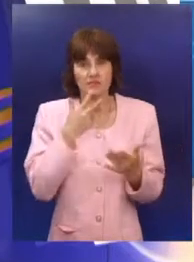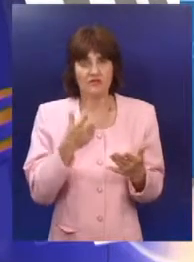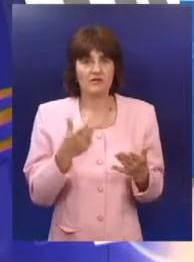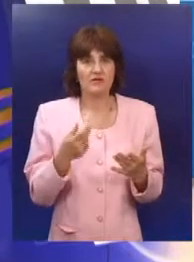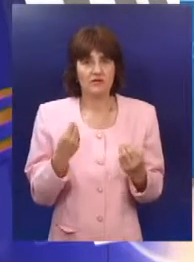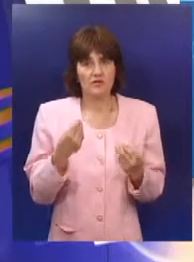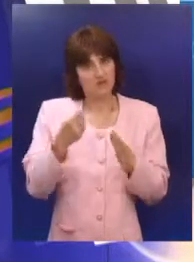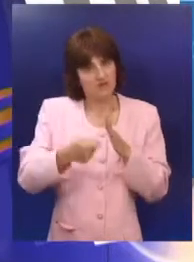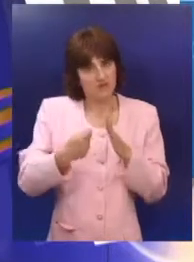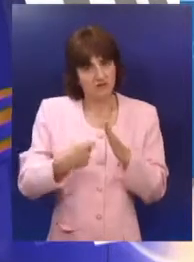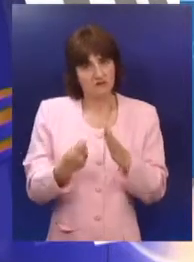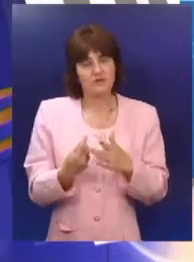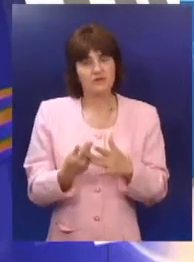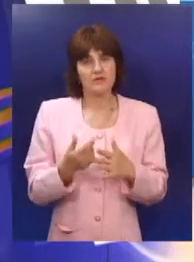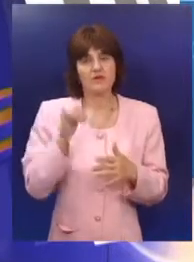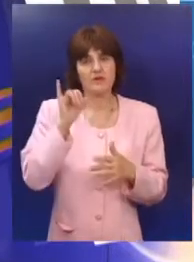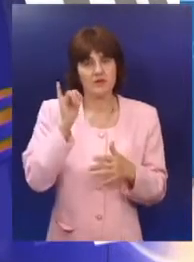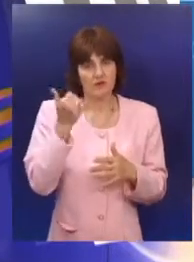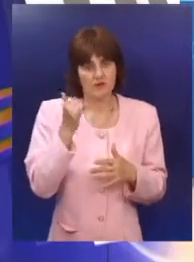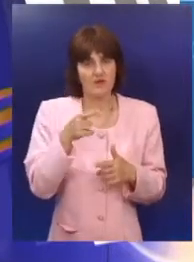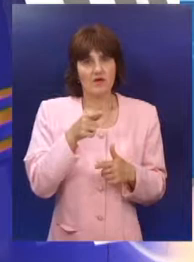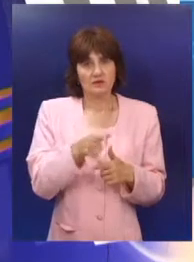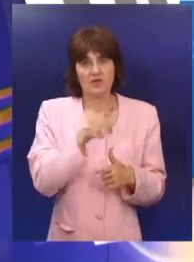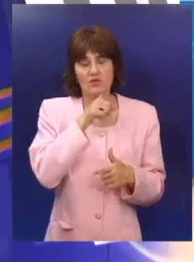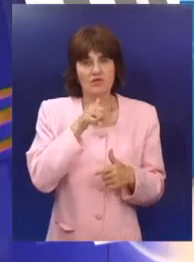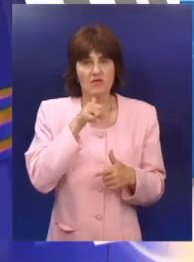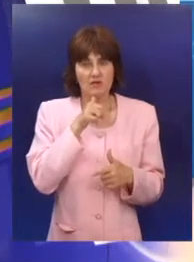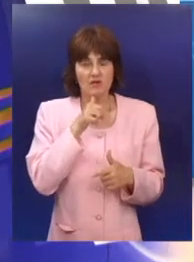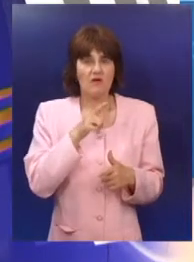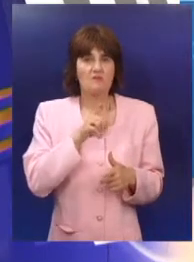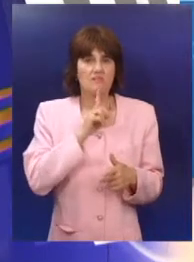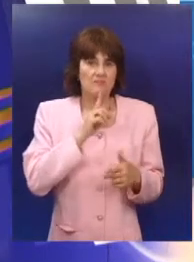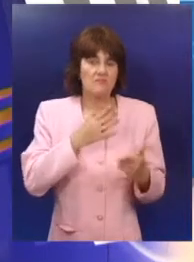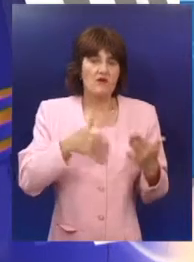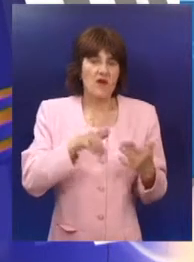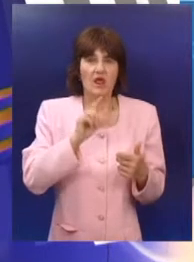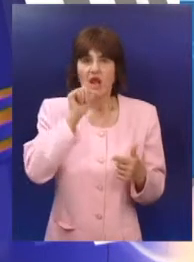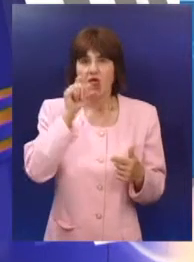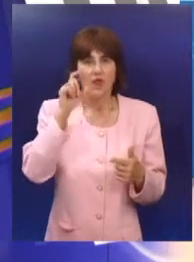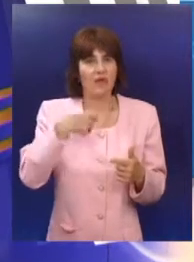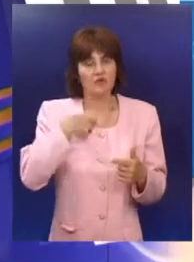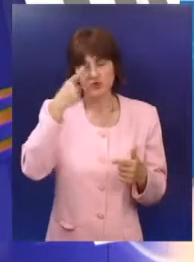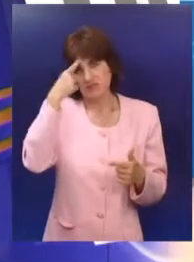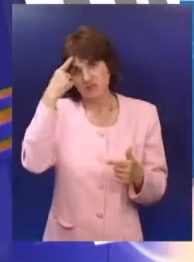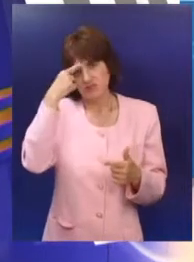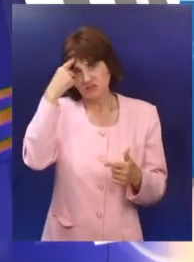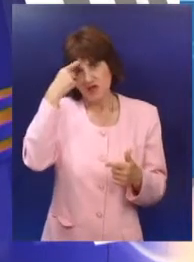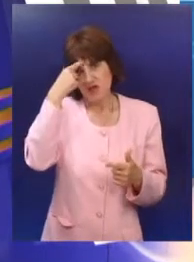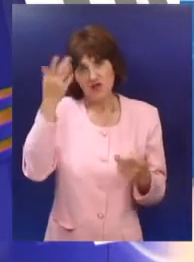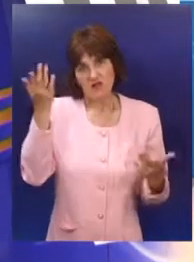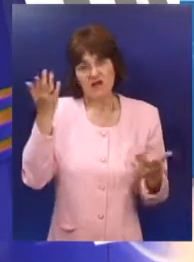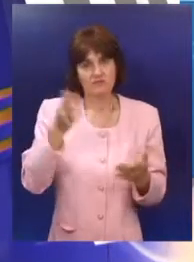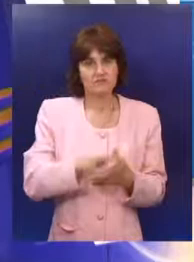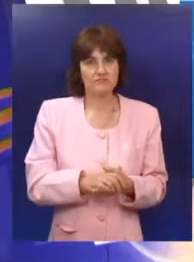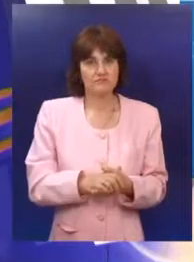znam, manje bitnim programima, što je zaista jedna retka situacija, to, ja mislim, niko nije ni mogao da sanja ni od drugih festivala u